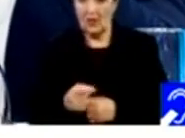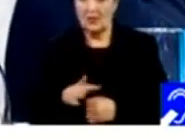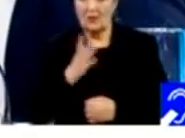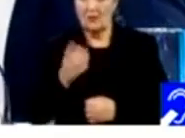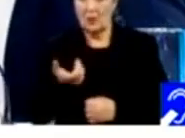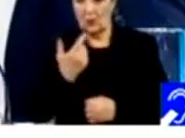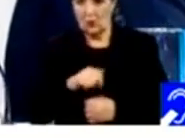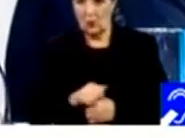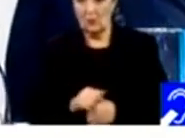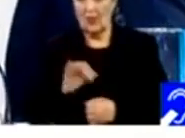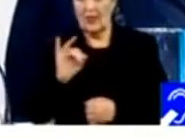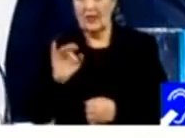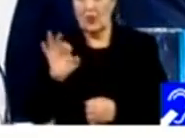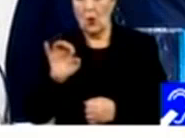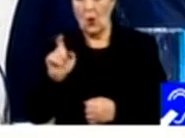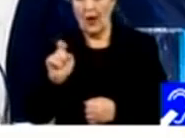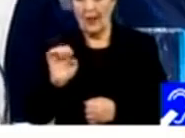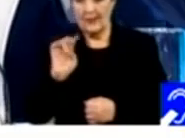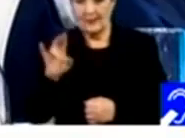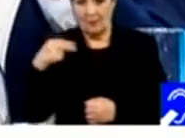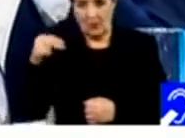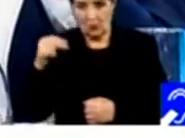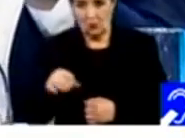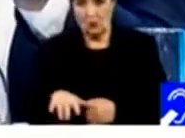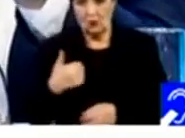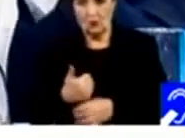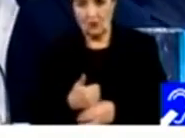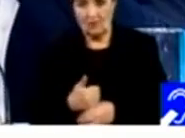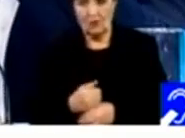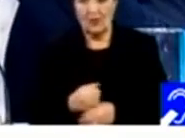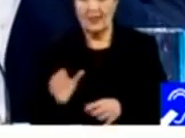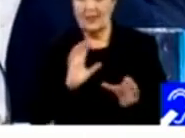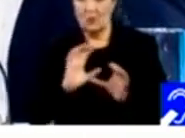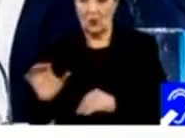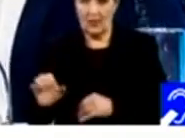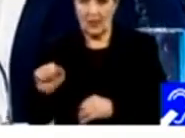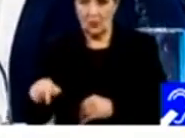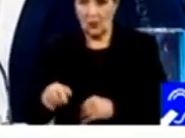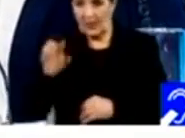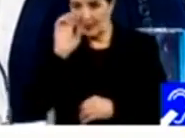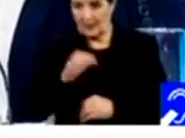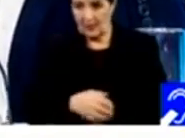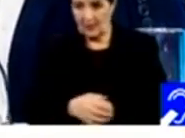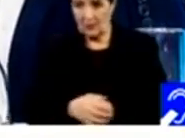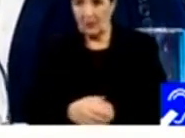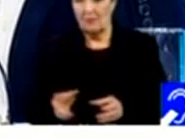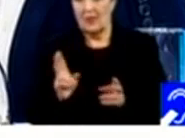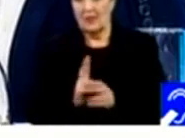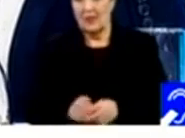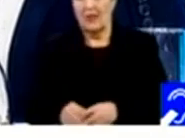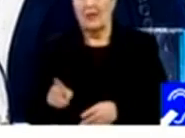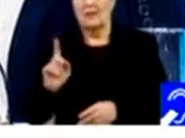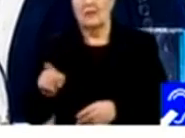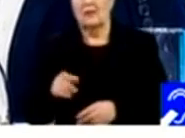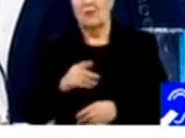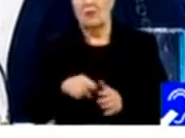cu domnul președinte Iohannis, care este și președintele sau șeful Consiliului de Securitate a Statului. Oare credeți că domnul Iohannis s-ar întâlni cu un agent FSB?